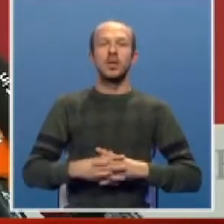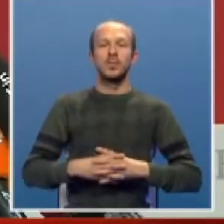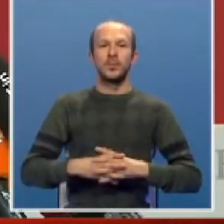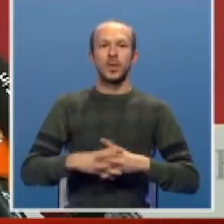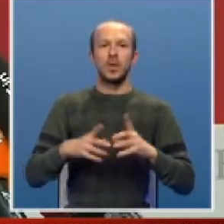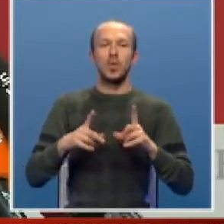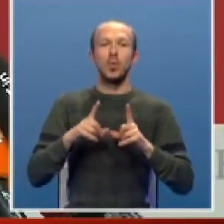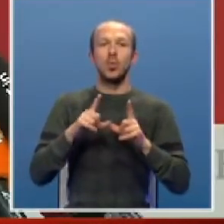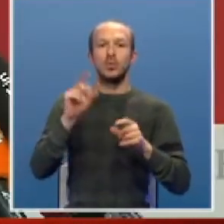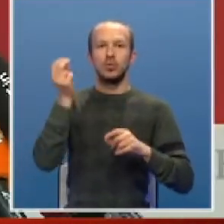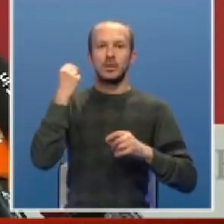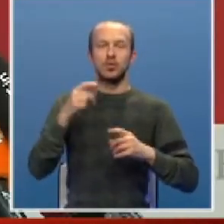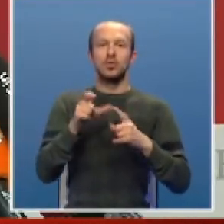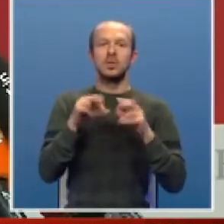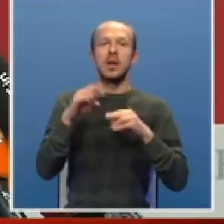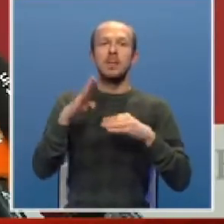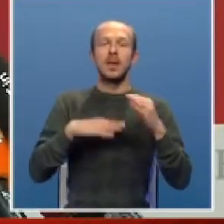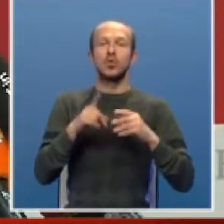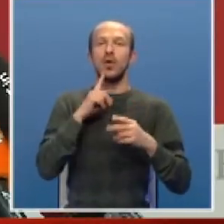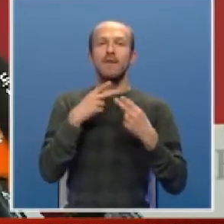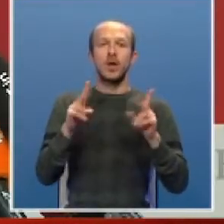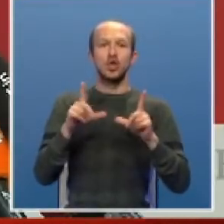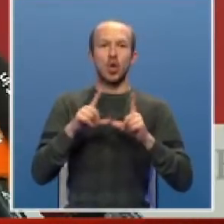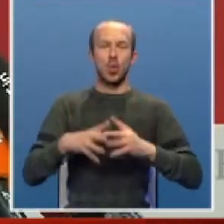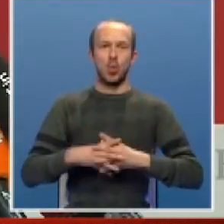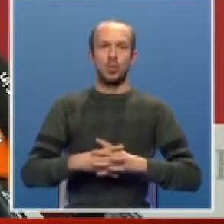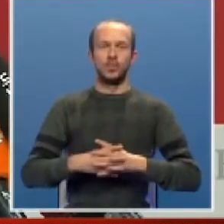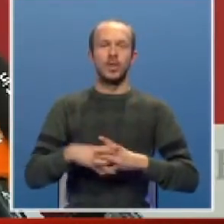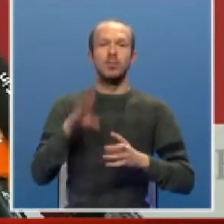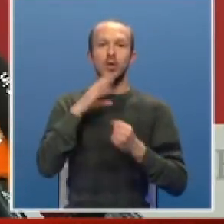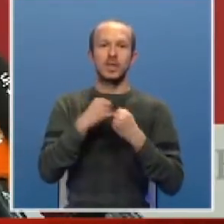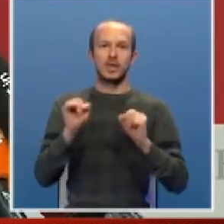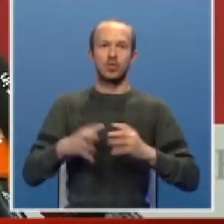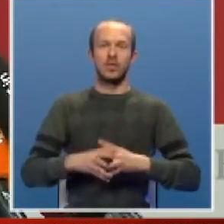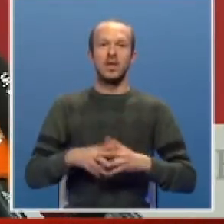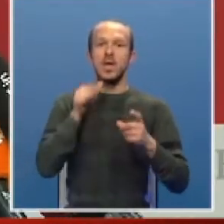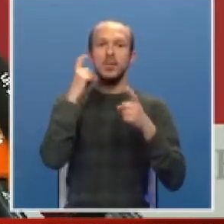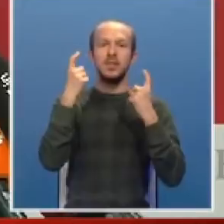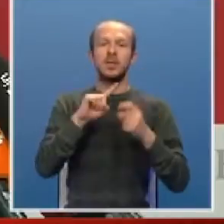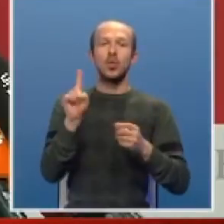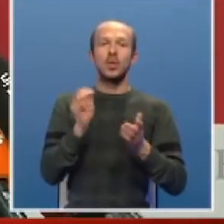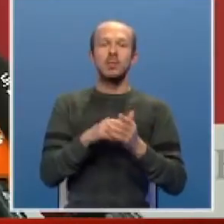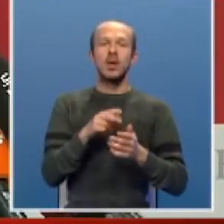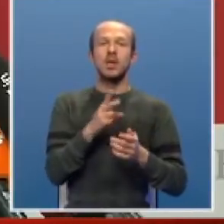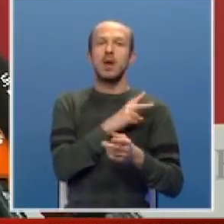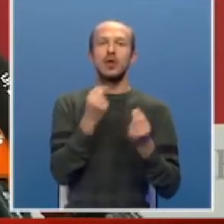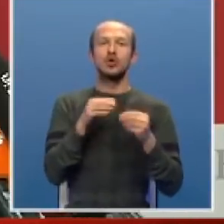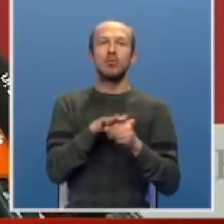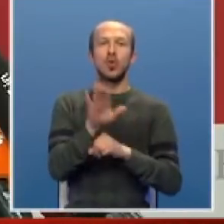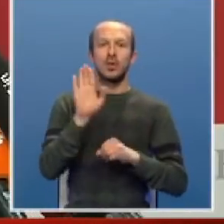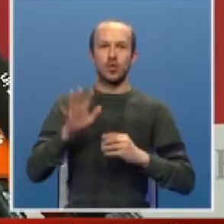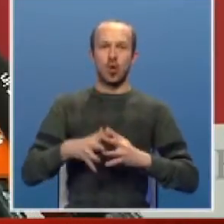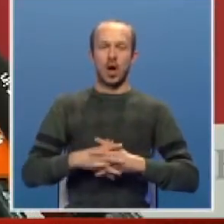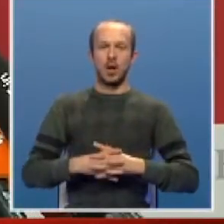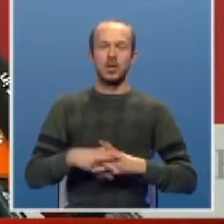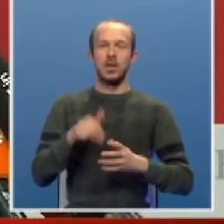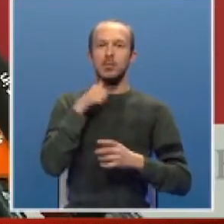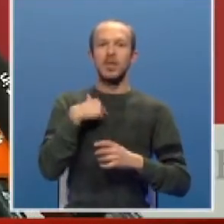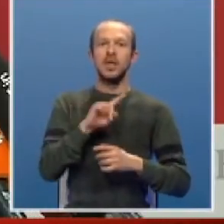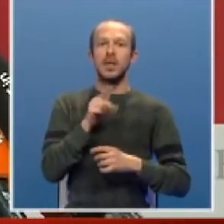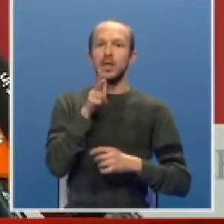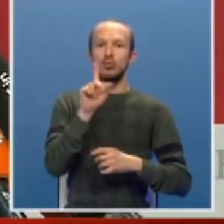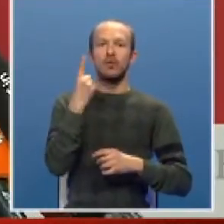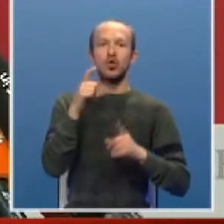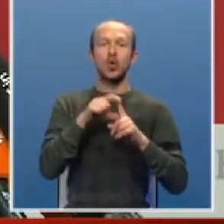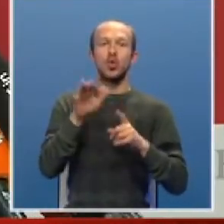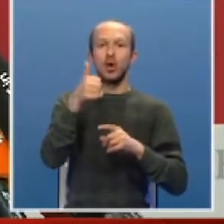ujednačili bi Republiku Srpsku sa praksom koja važe u federaciji. I mislim da niko ne treba imati ništa protiv toga. Mi ne tražimo više